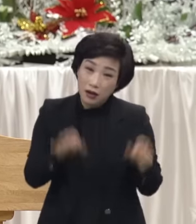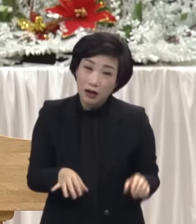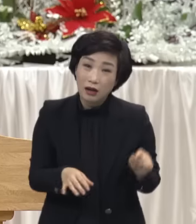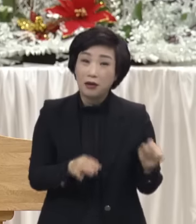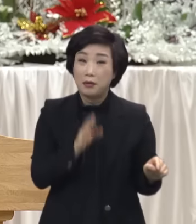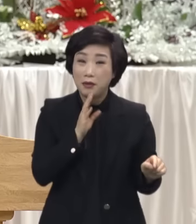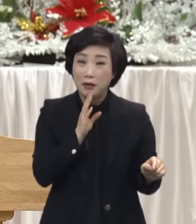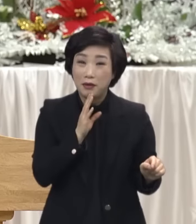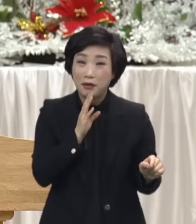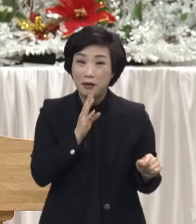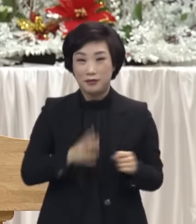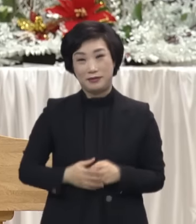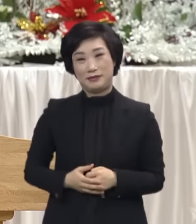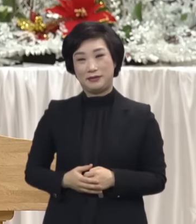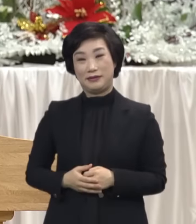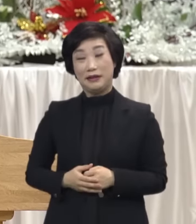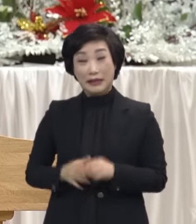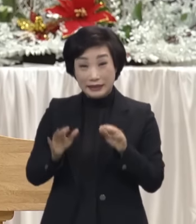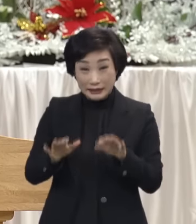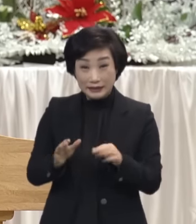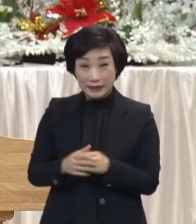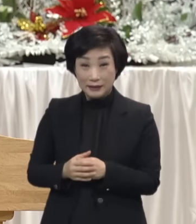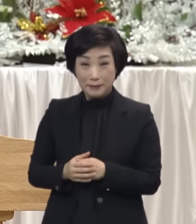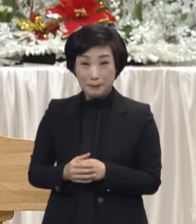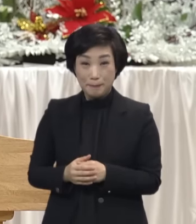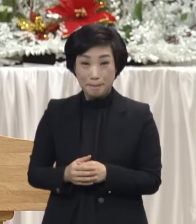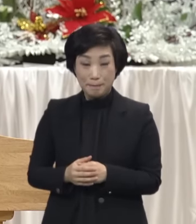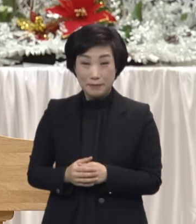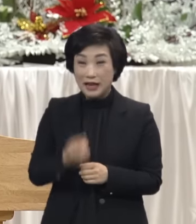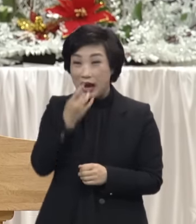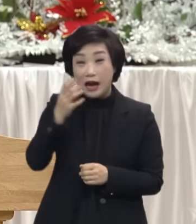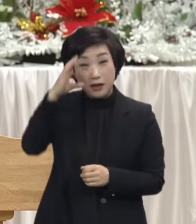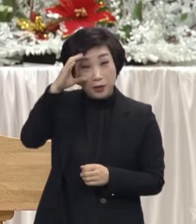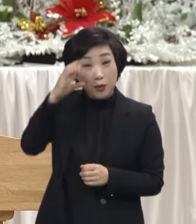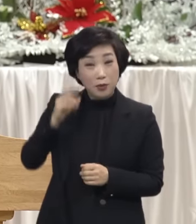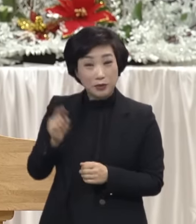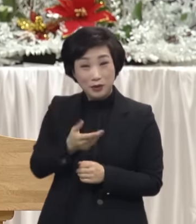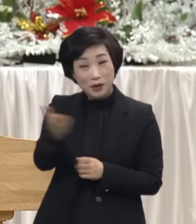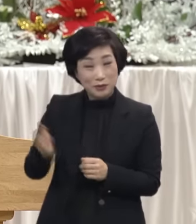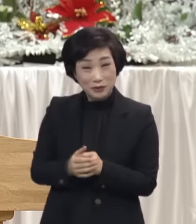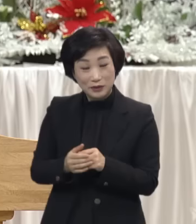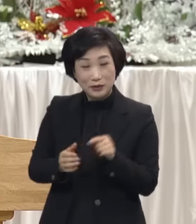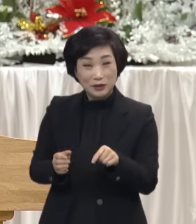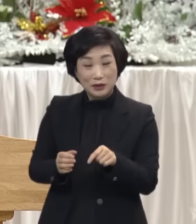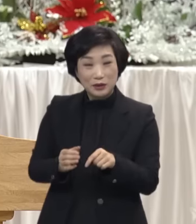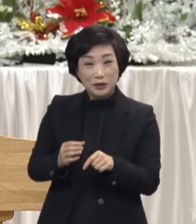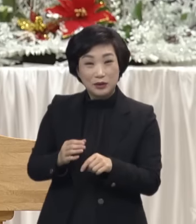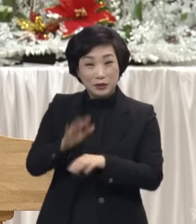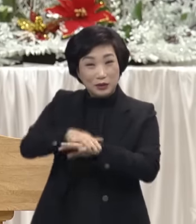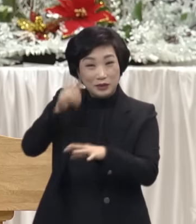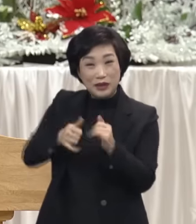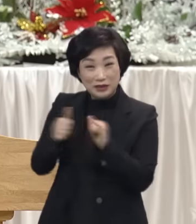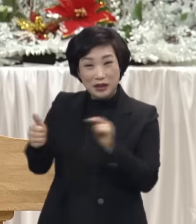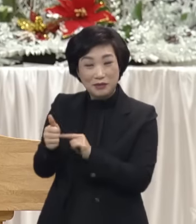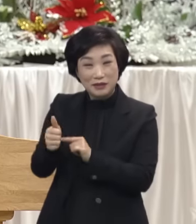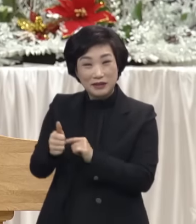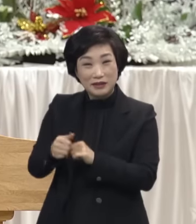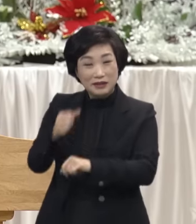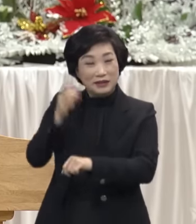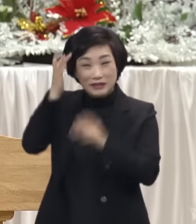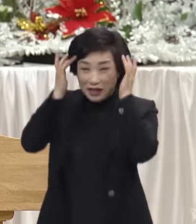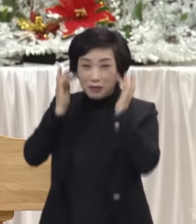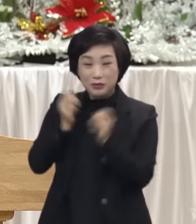만듭니다. 그런데 알곡은 농부가 땀의 보람과 수고의